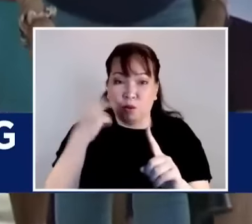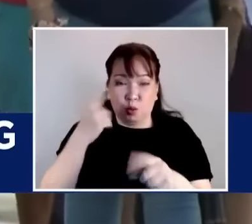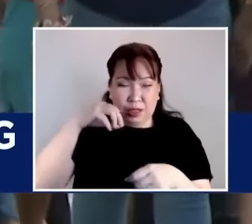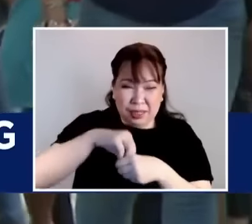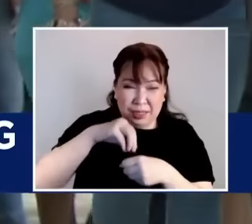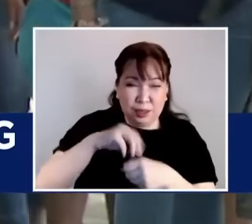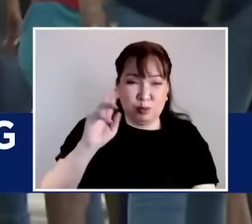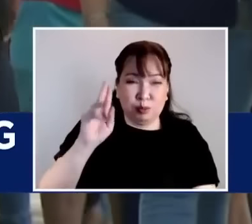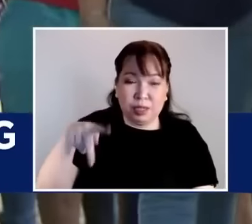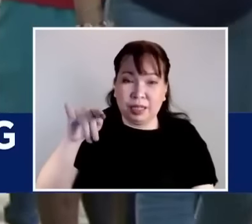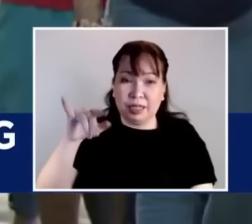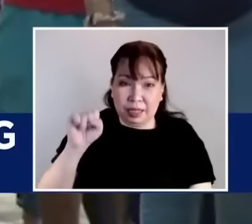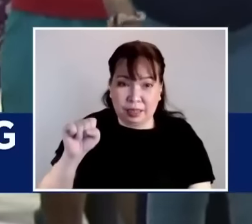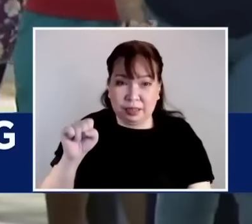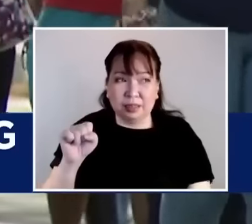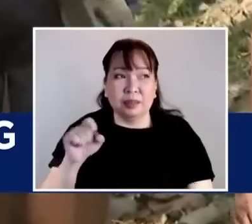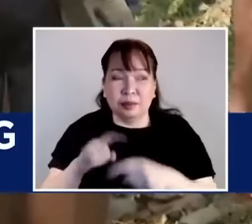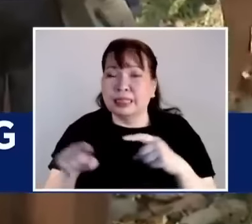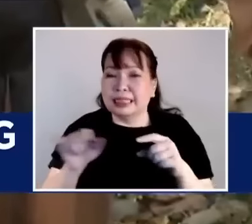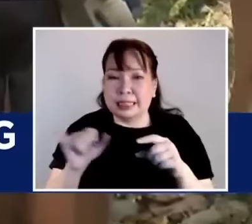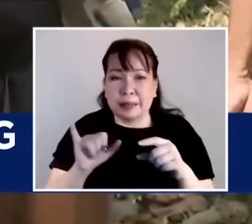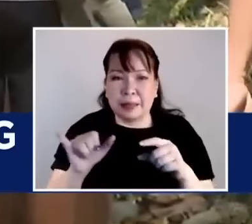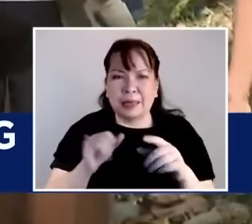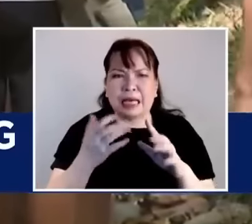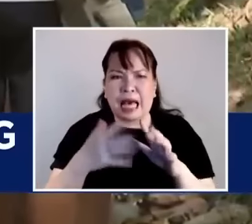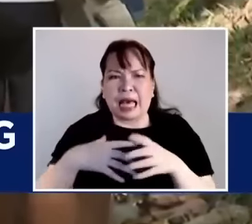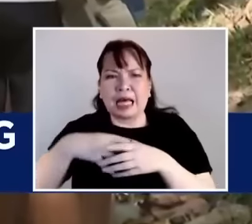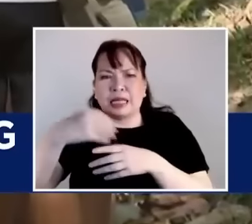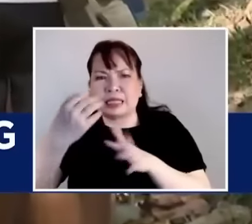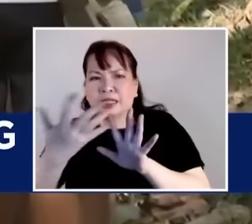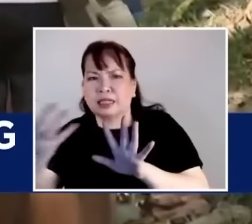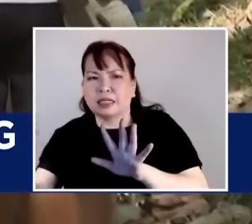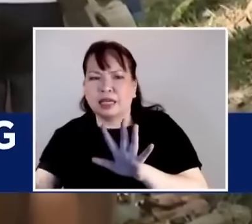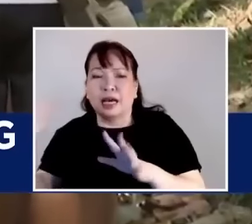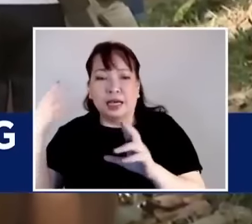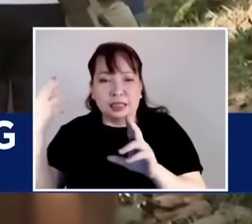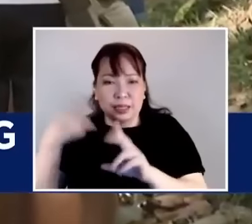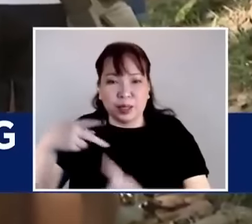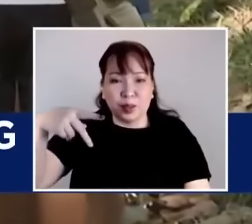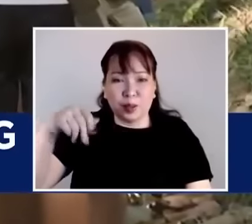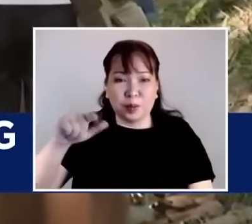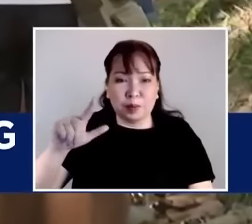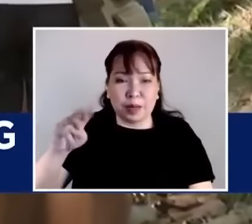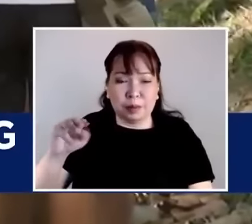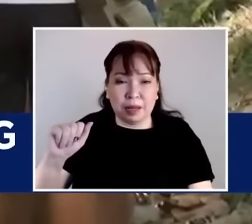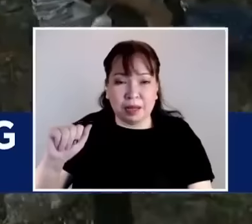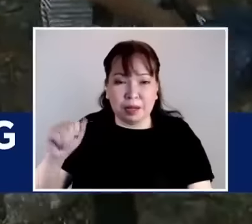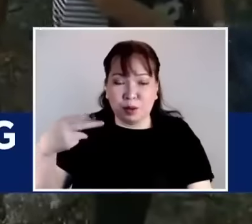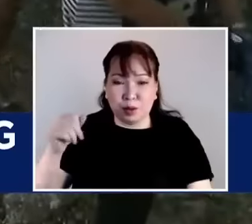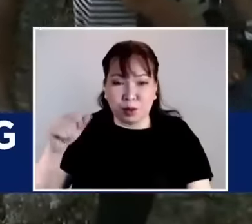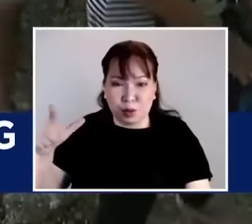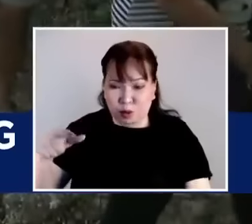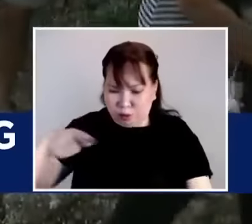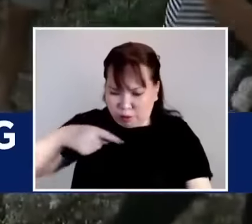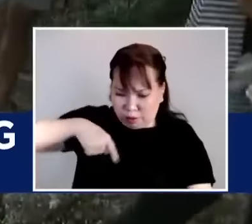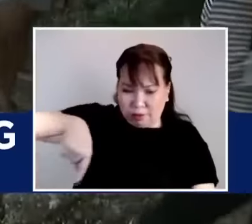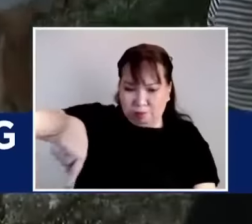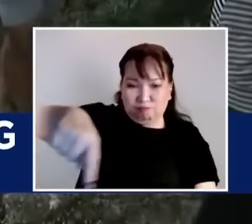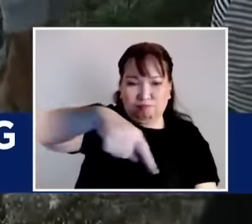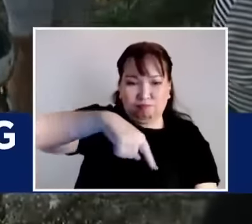UPIS ang mahabang pila dahil umabot din ito hanggang Palma Hall sa Academic Oval. Nasa